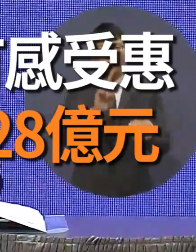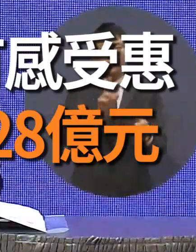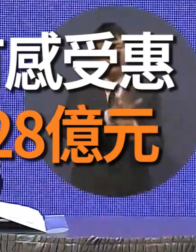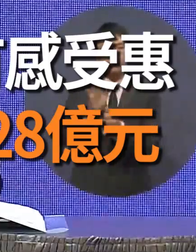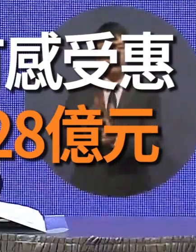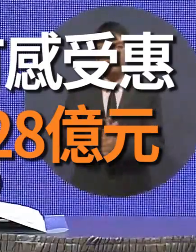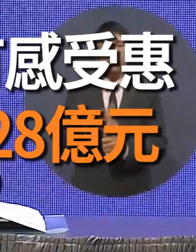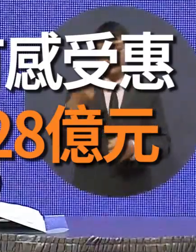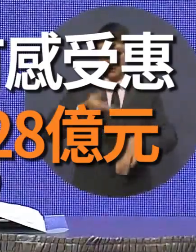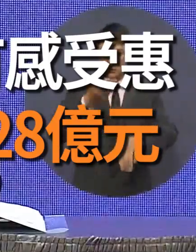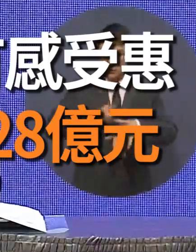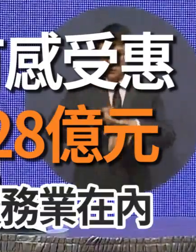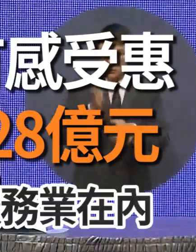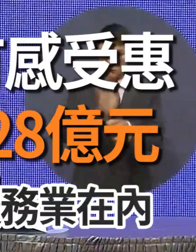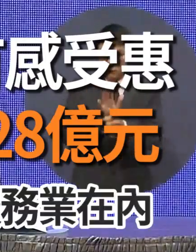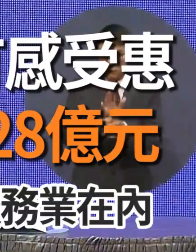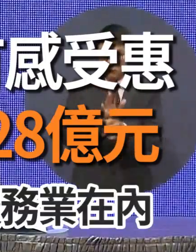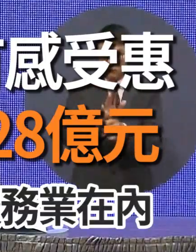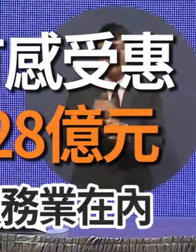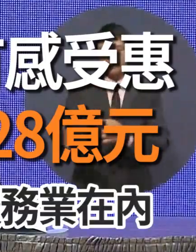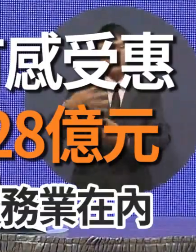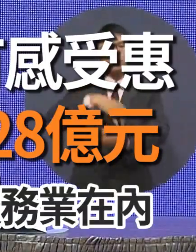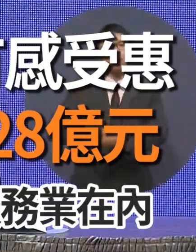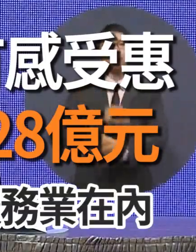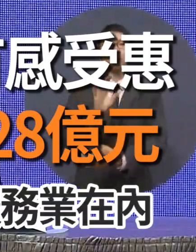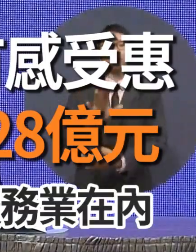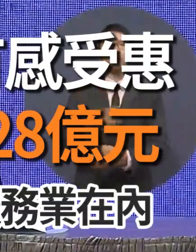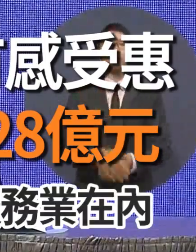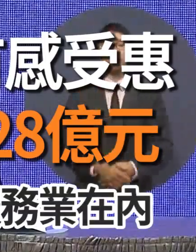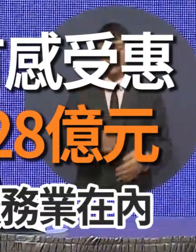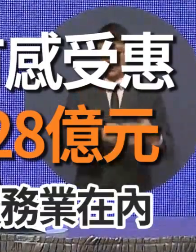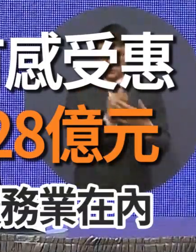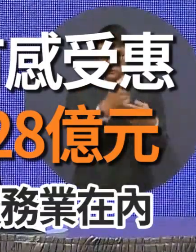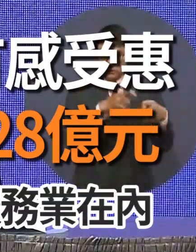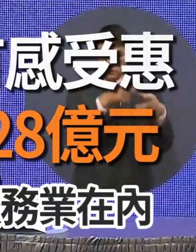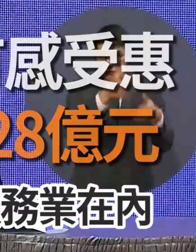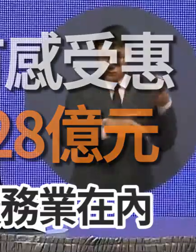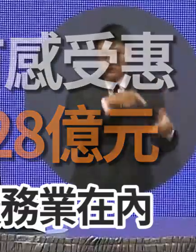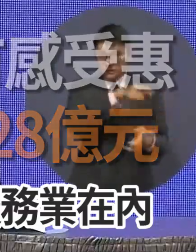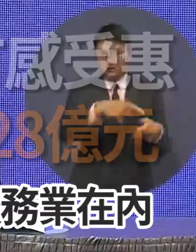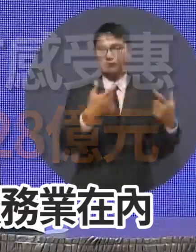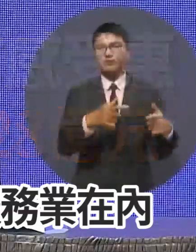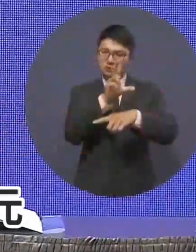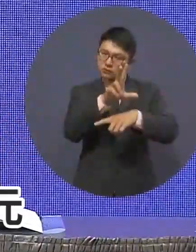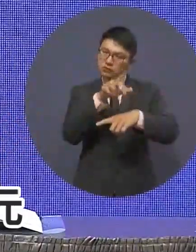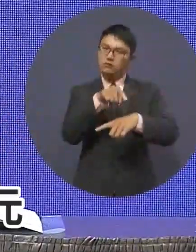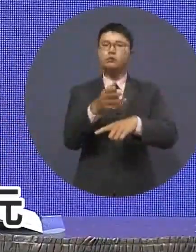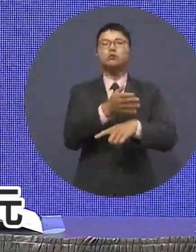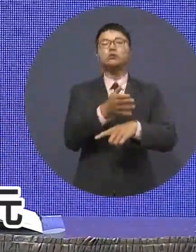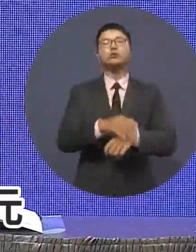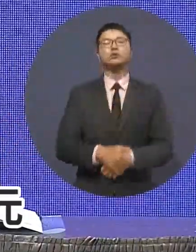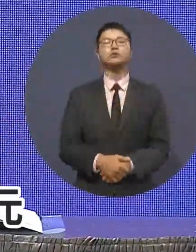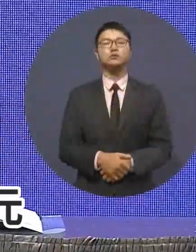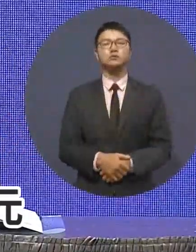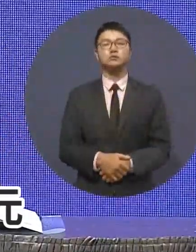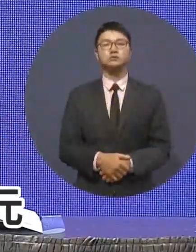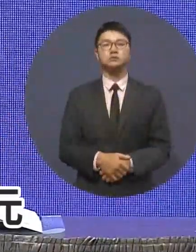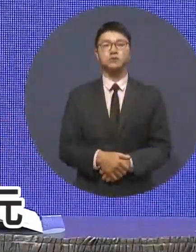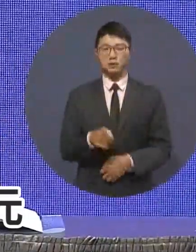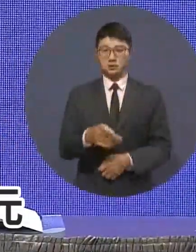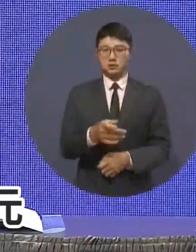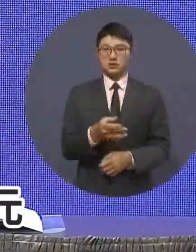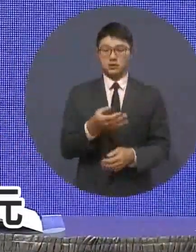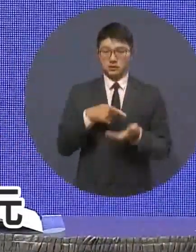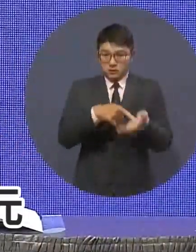台包含技术服务业在内，然后就不单是有工厂登记的包含技术服务业在内。那它核准的金额达